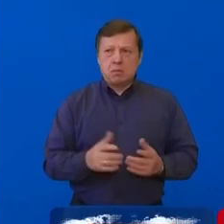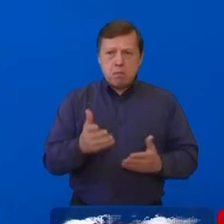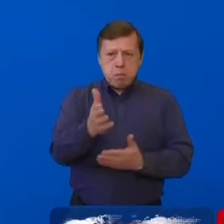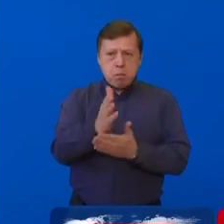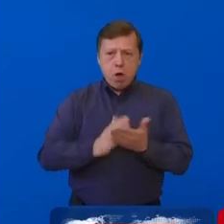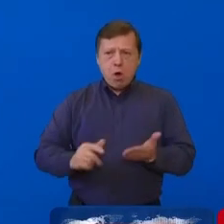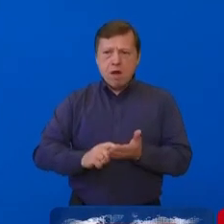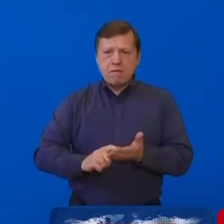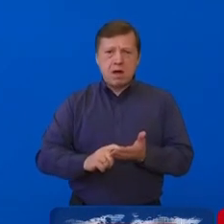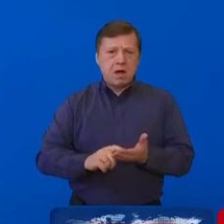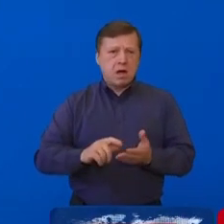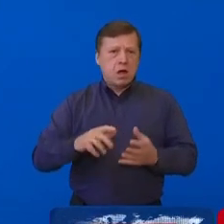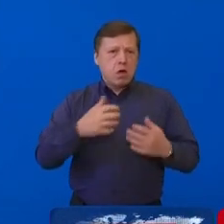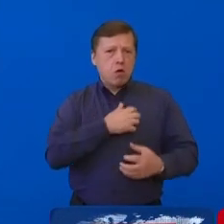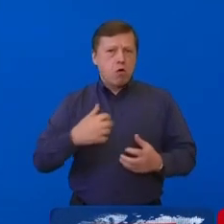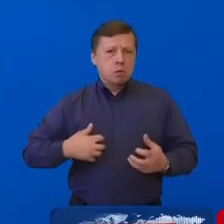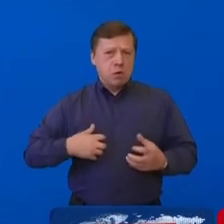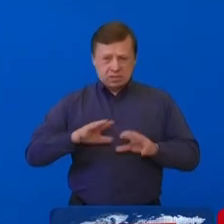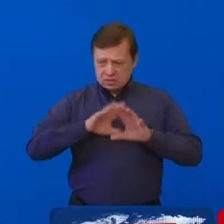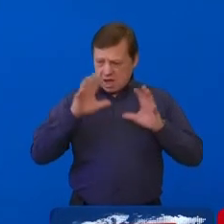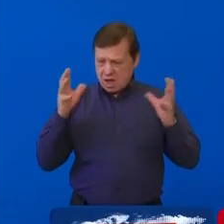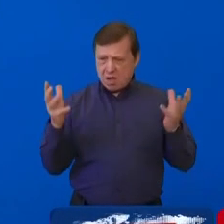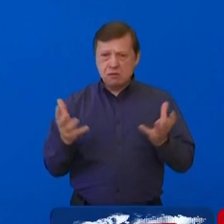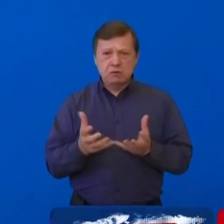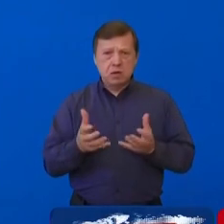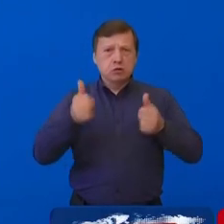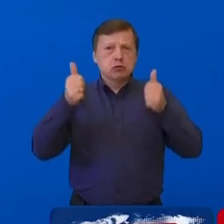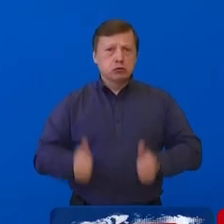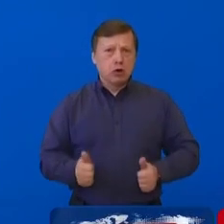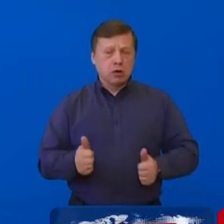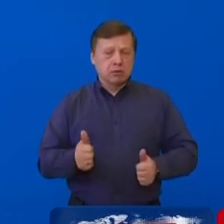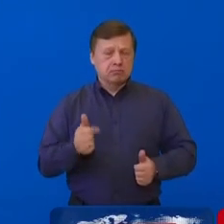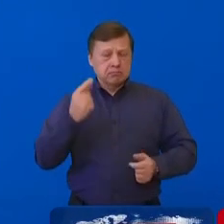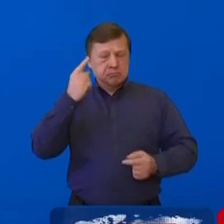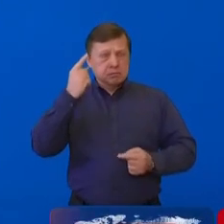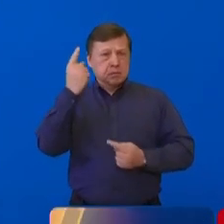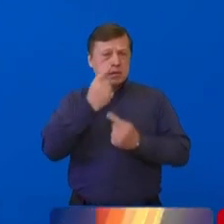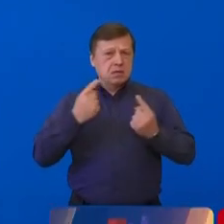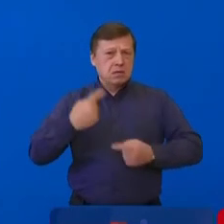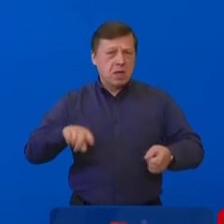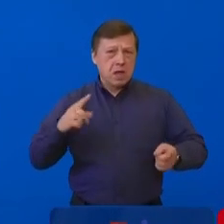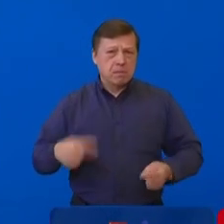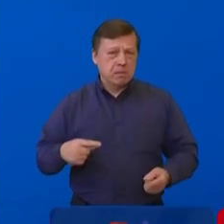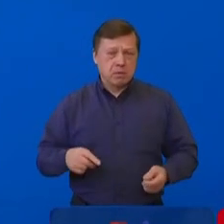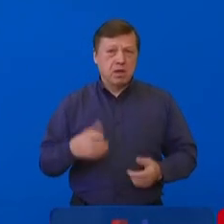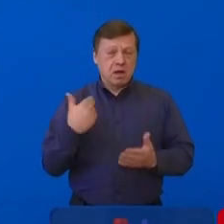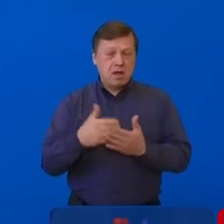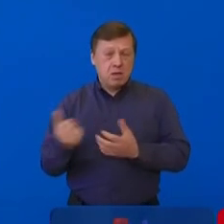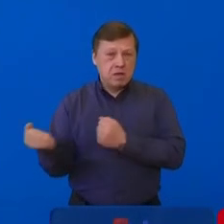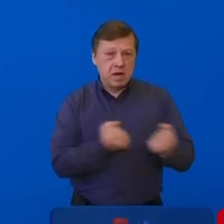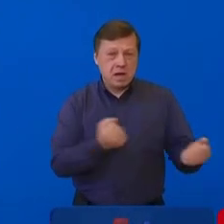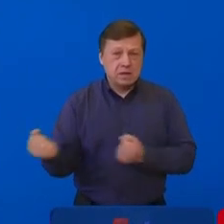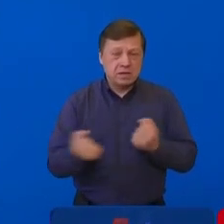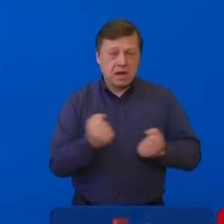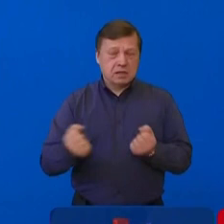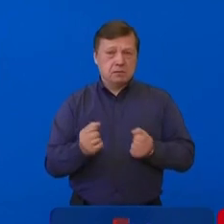połowa gospodarki globalnej praktycznie ulega zamrożeniu. W związku z tym rwą się łańcuchy dostaw, powiązania